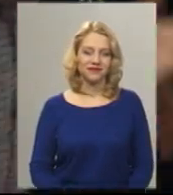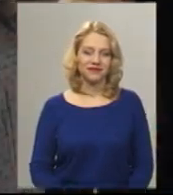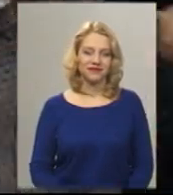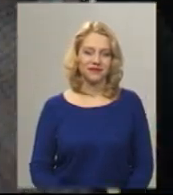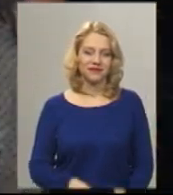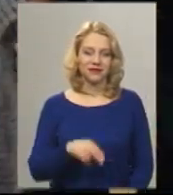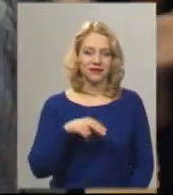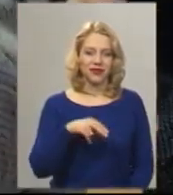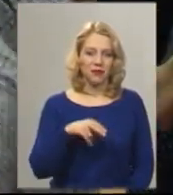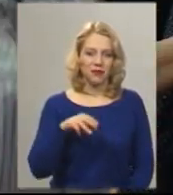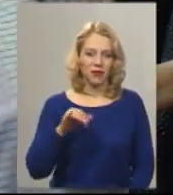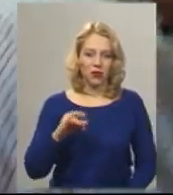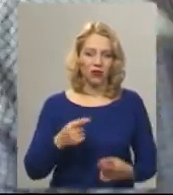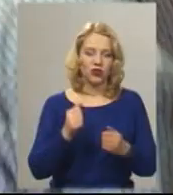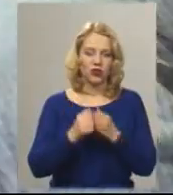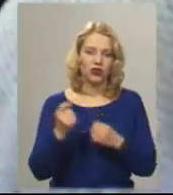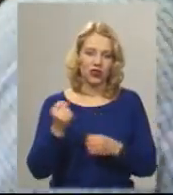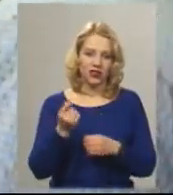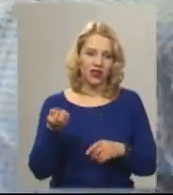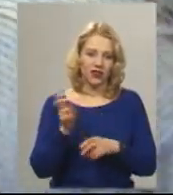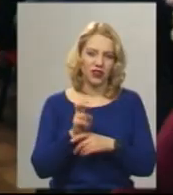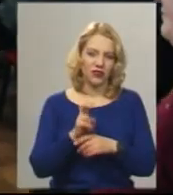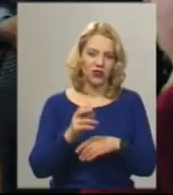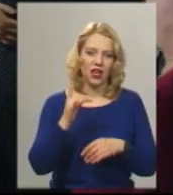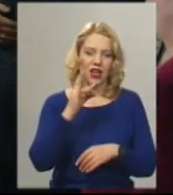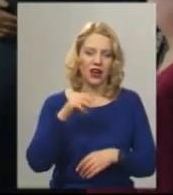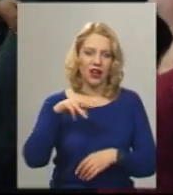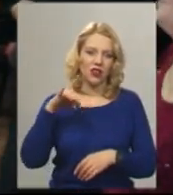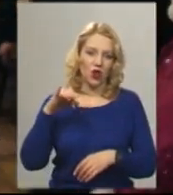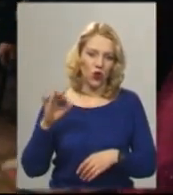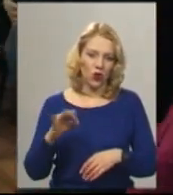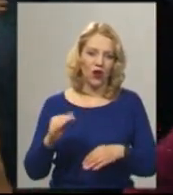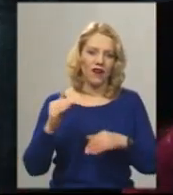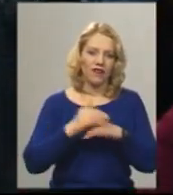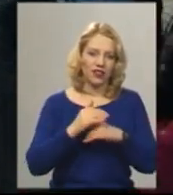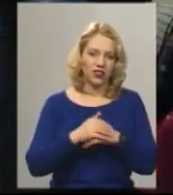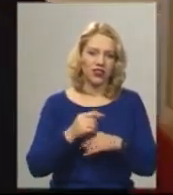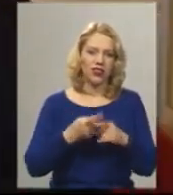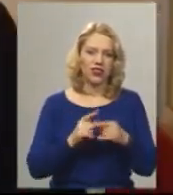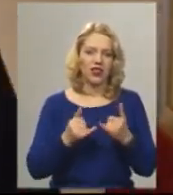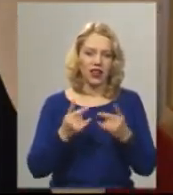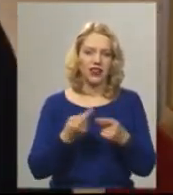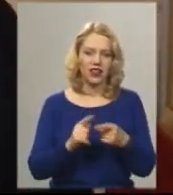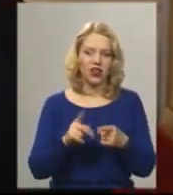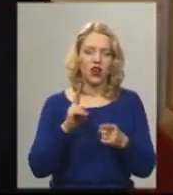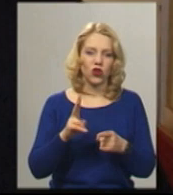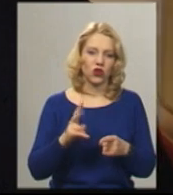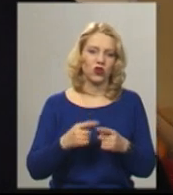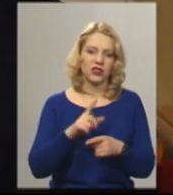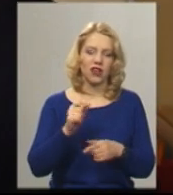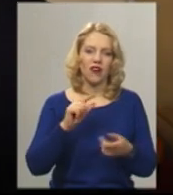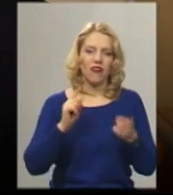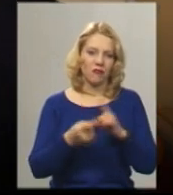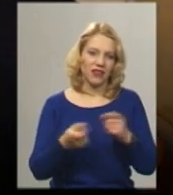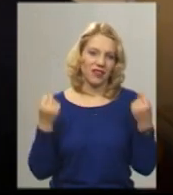Петро Бачмага чи не щонеділі відвідує ретро-вечірку для тих, кому за. Переконаний, танці допомагають здоров'ю. Місто фізичних вправ і так